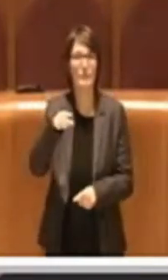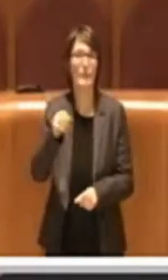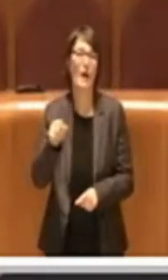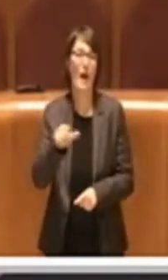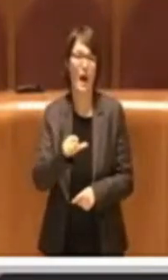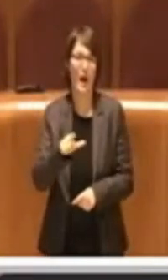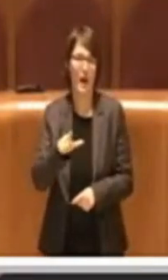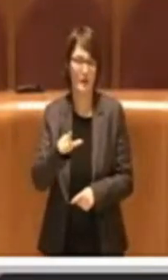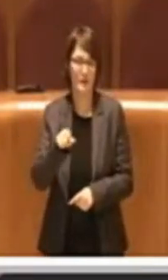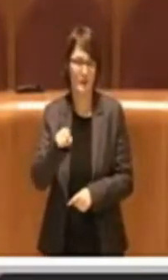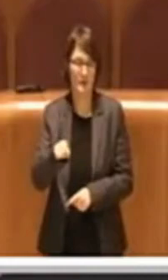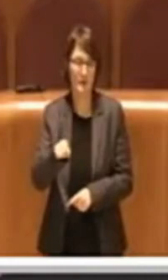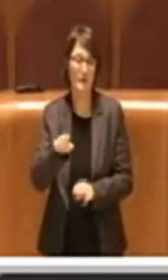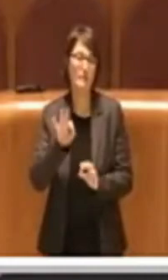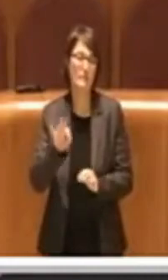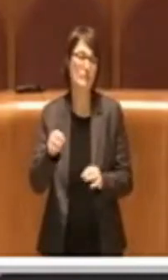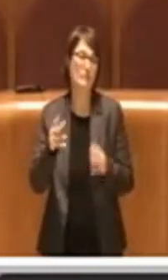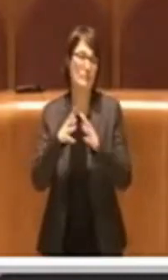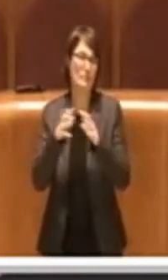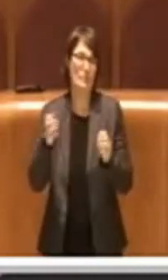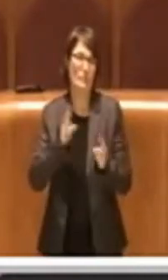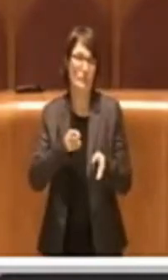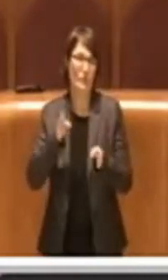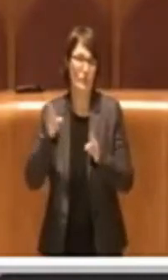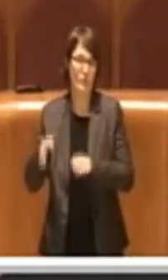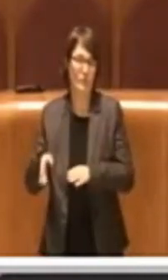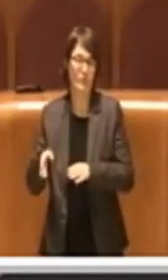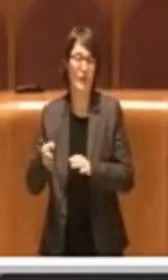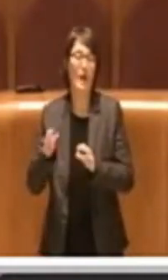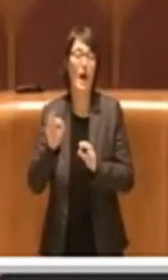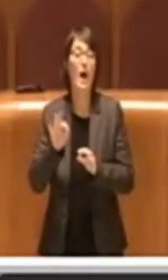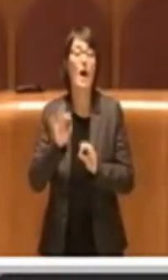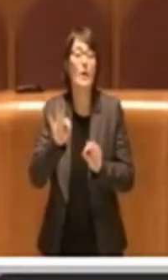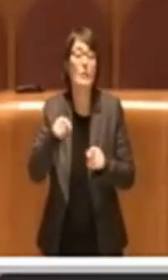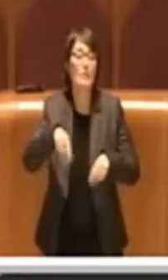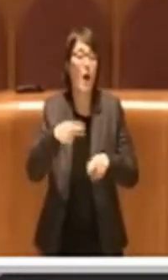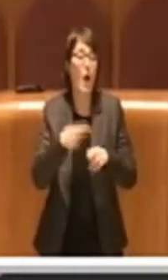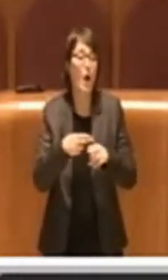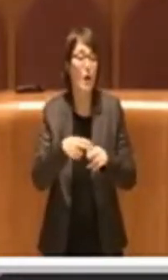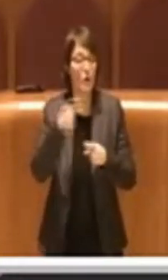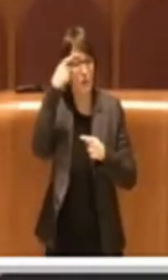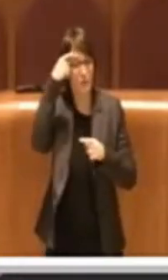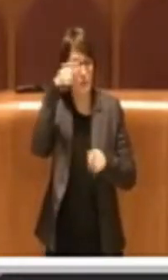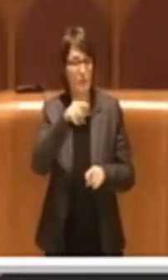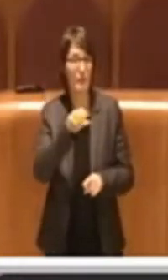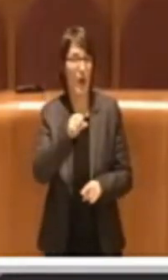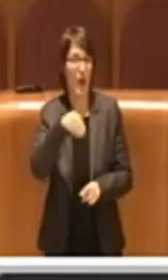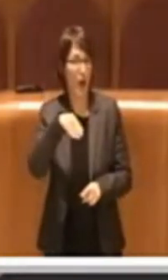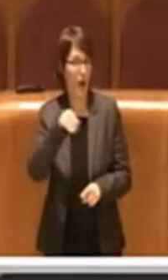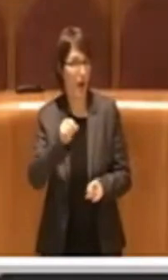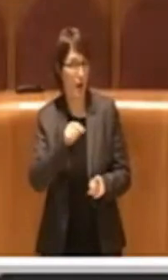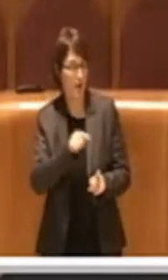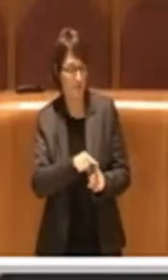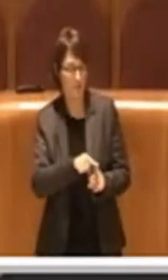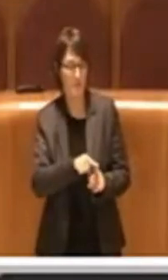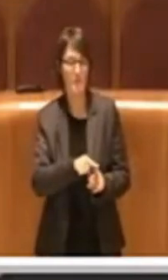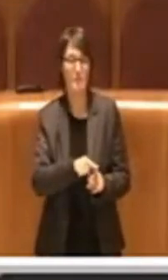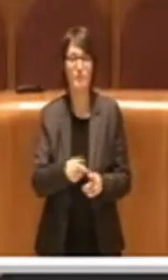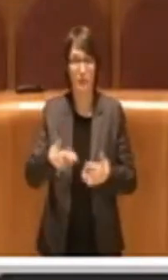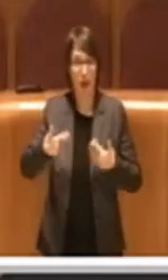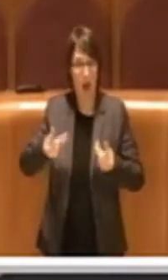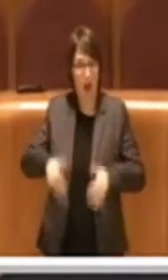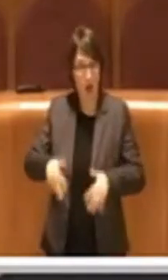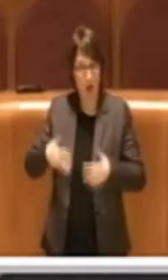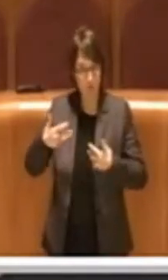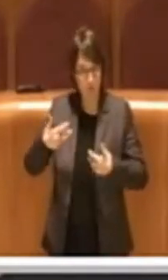ovviamente dell'azienda competente, nel caso di Roma, di AMA. Per i prodotti abortivi precedenti